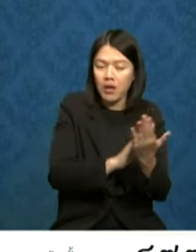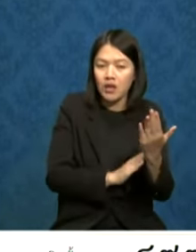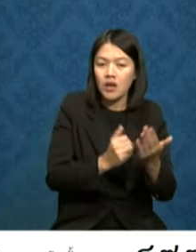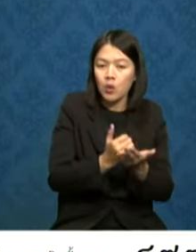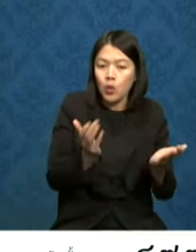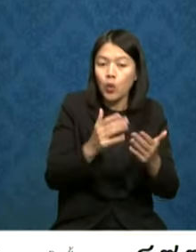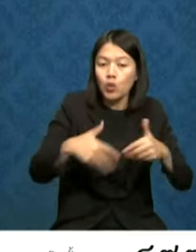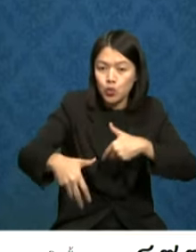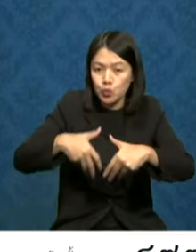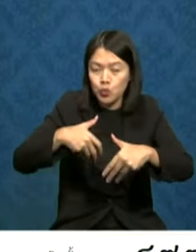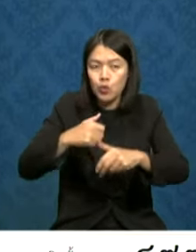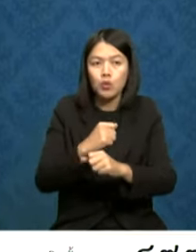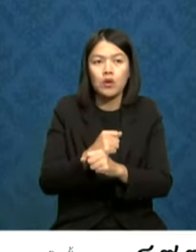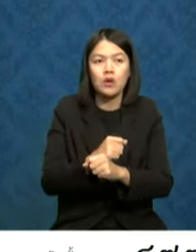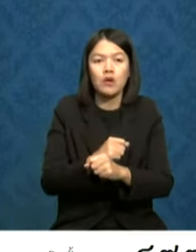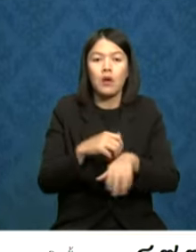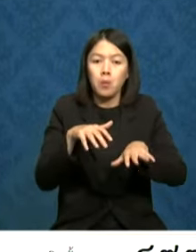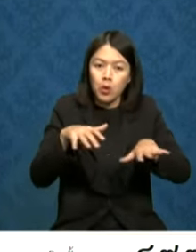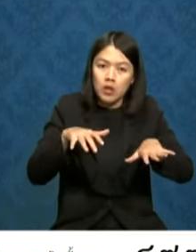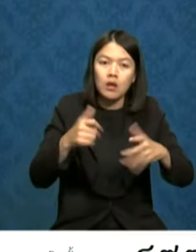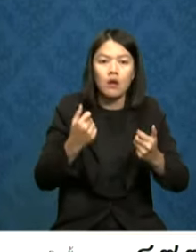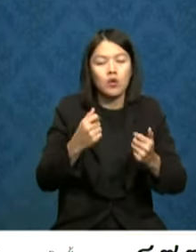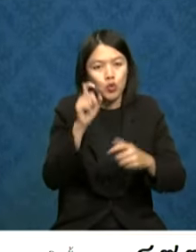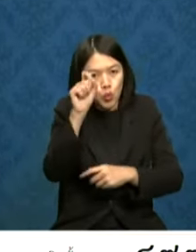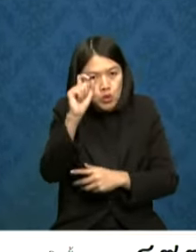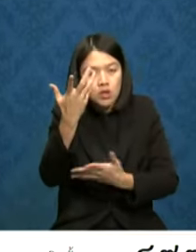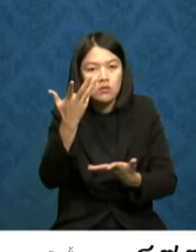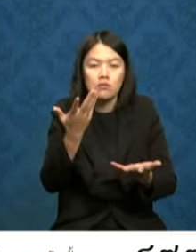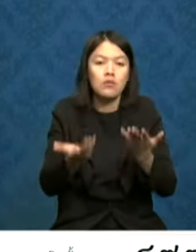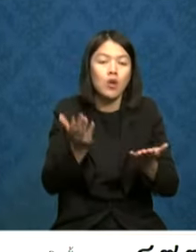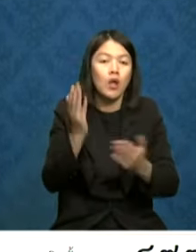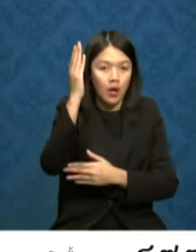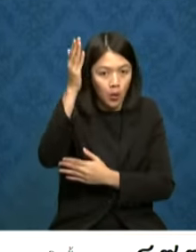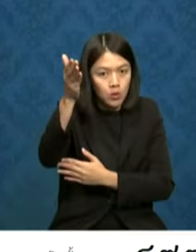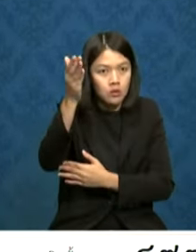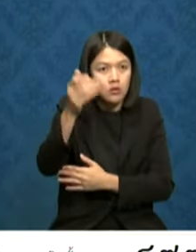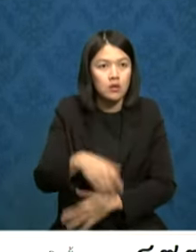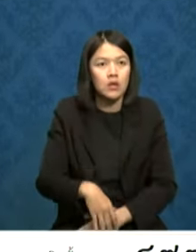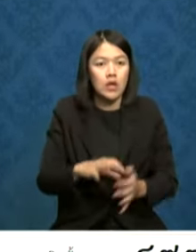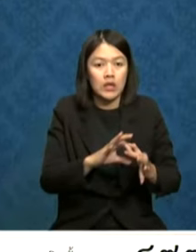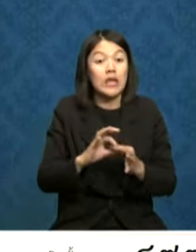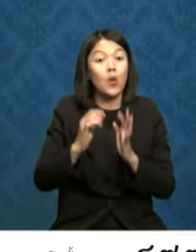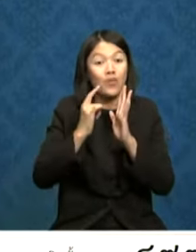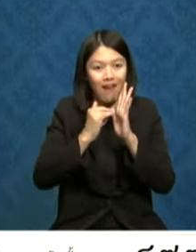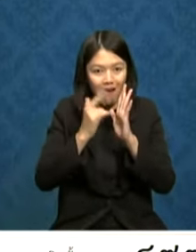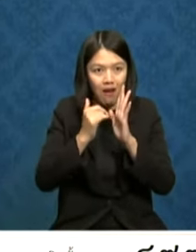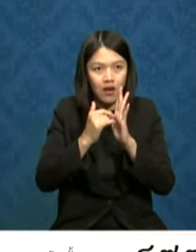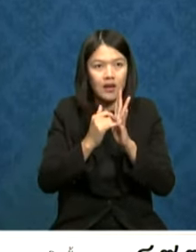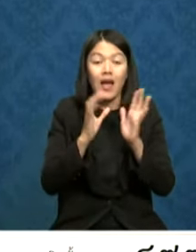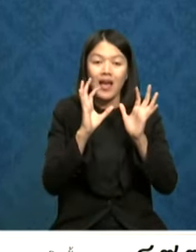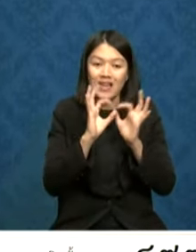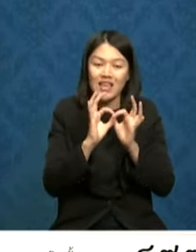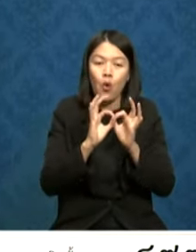ชาติและประชาชนในยามปกติและสถานการณ์ที่ฉุกเฉินหรือไม่ปกติในอนาคตที่เกี่ยวกับเรื่องยานะครับไม่ได้เกี่ยวกับ